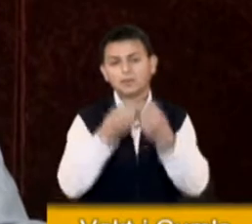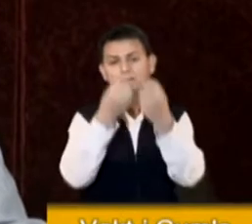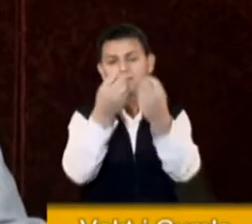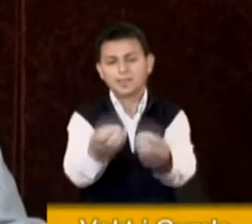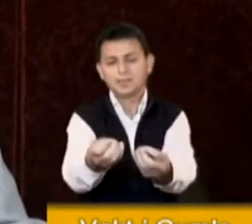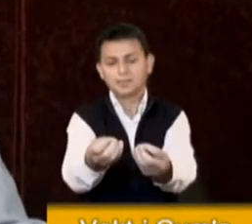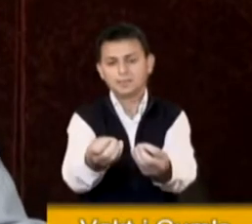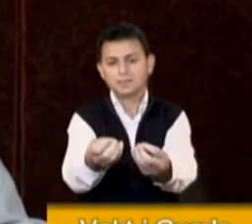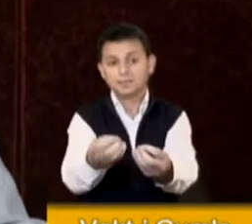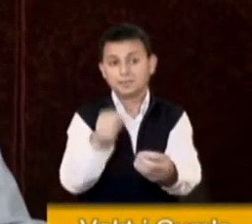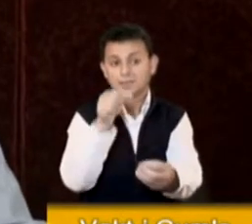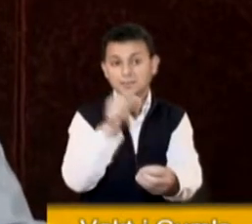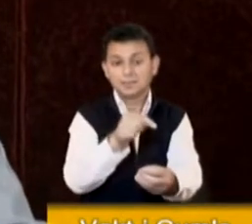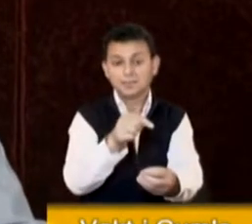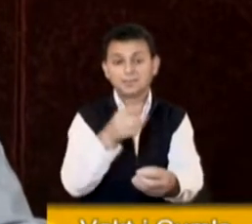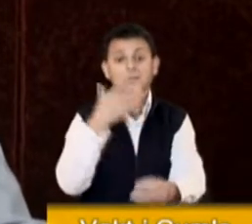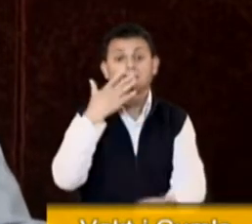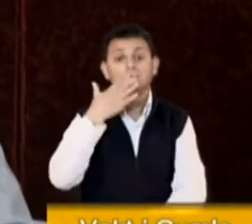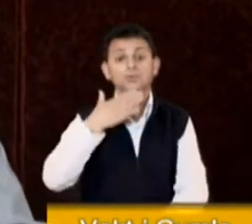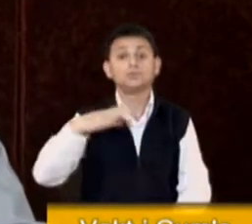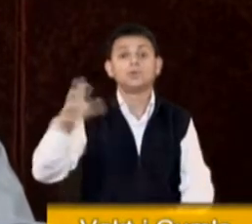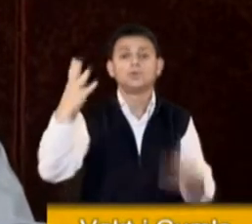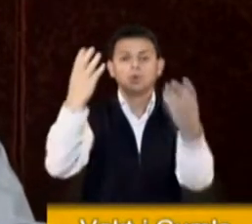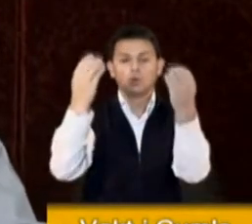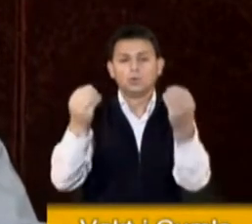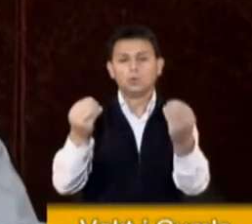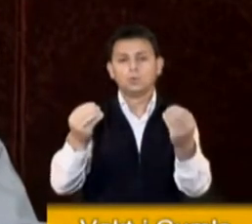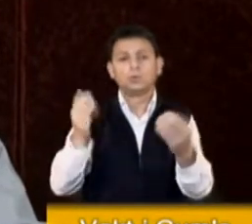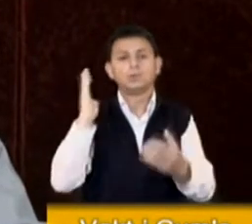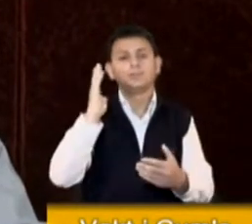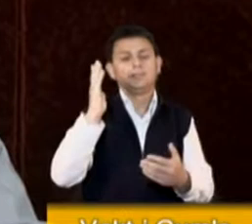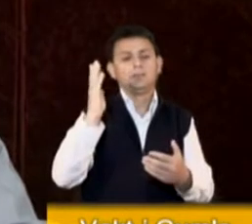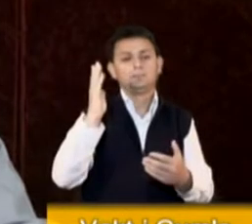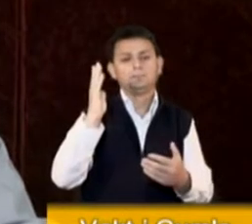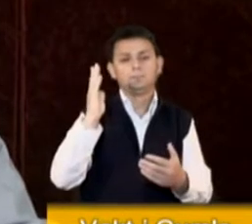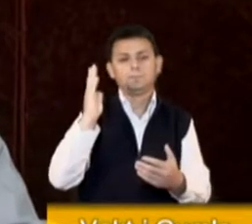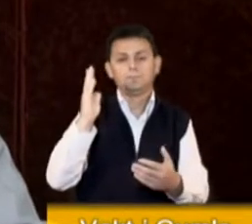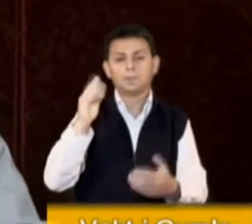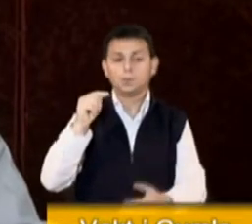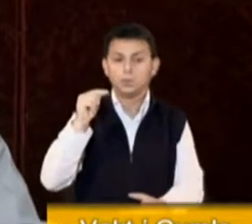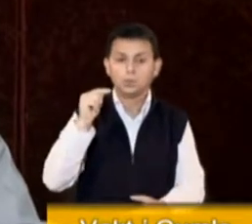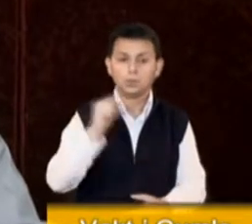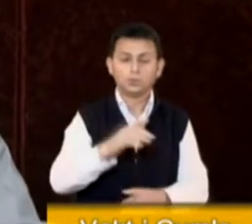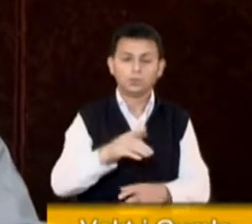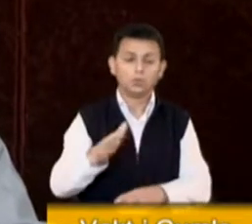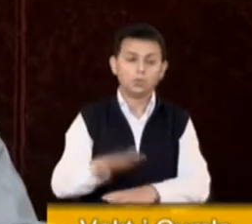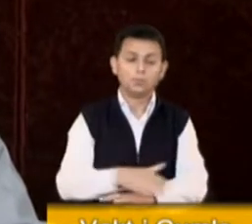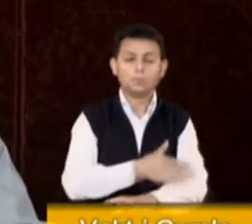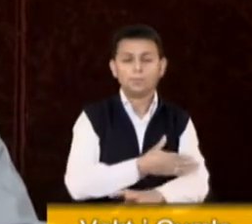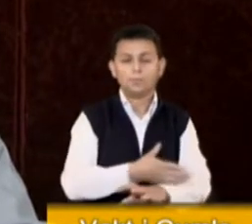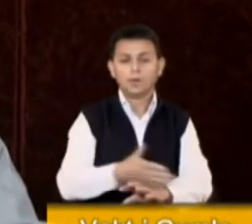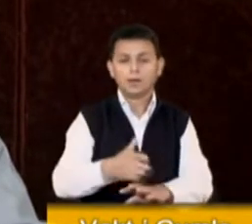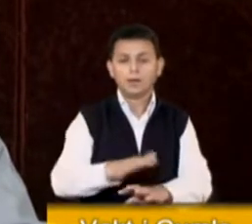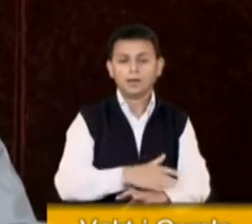yok edebilir diye ikaz etti. Ve devam eden ayetlerden anlaşılıyor ki onun o malı, o bahçeleri,